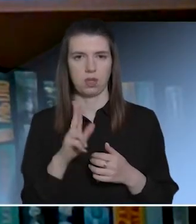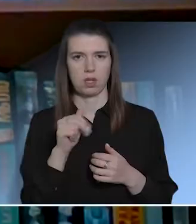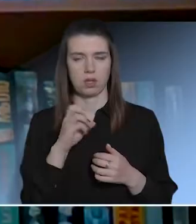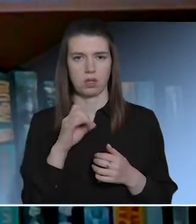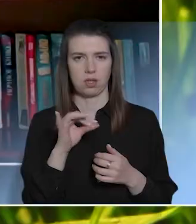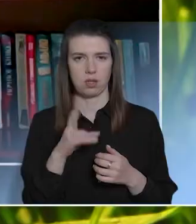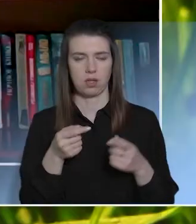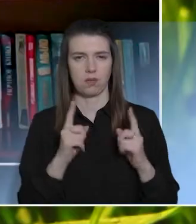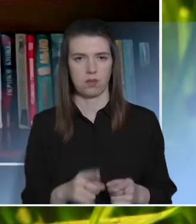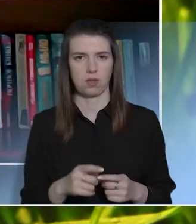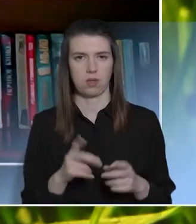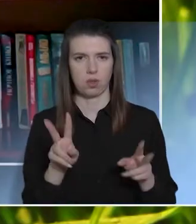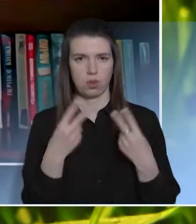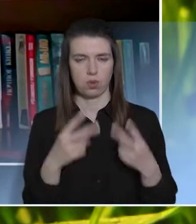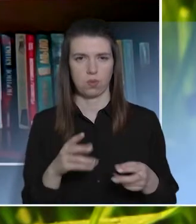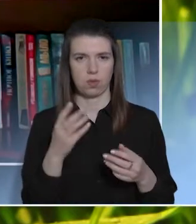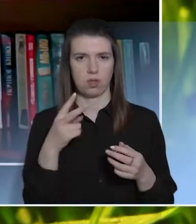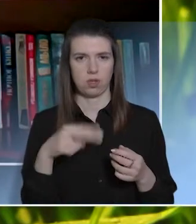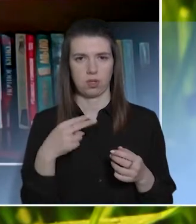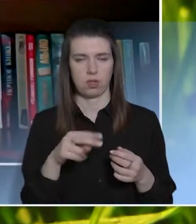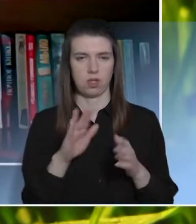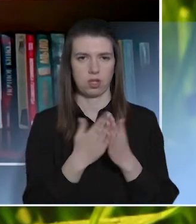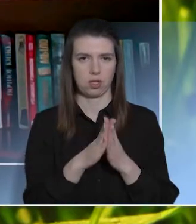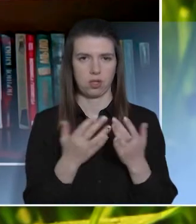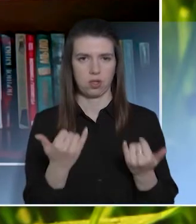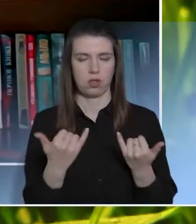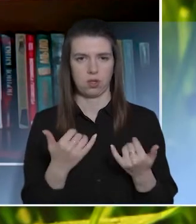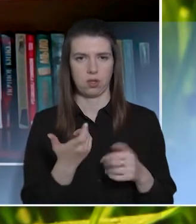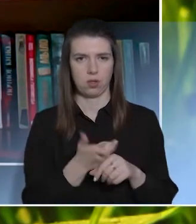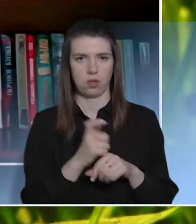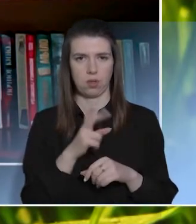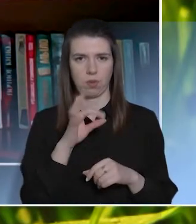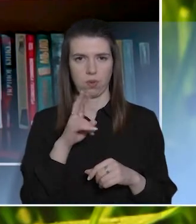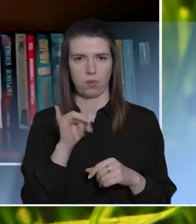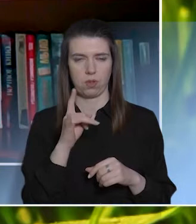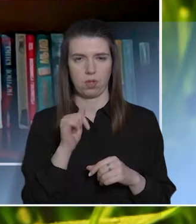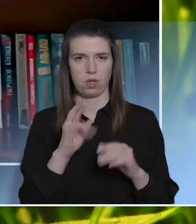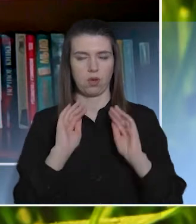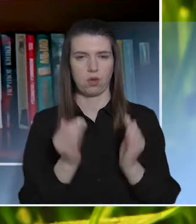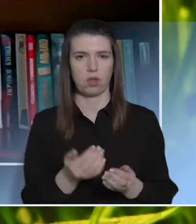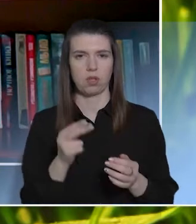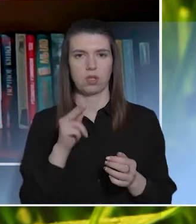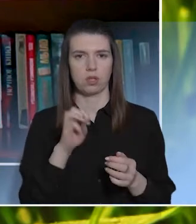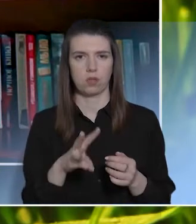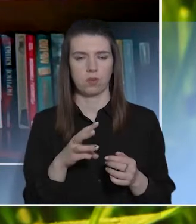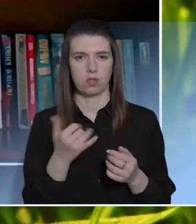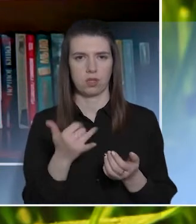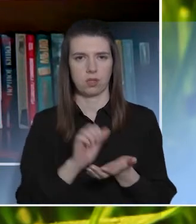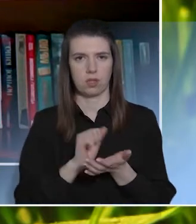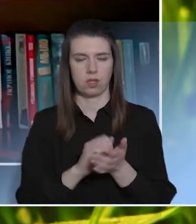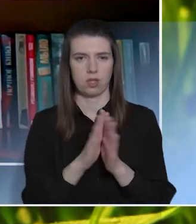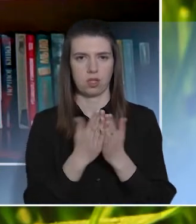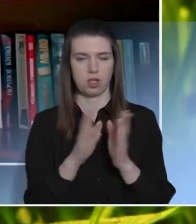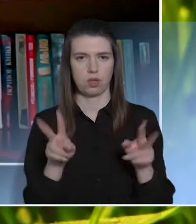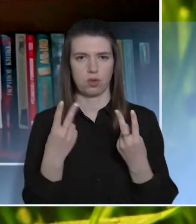Утро. Катерина, ну, действительно, клубы, литературные книжные клубы сейчас очень популярны. Расскажите коротко вообще, чем конкретно